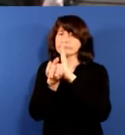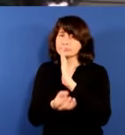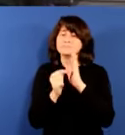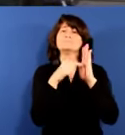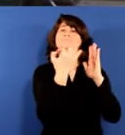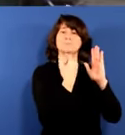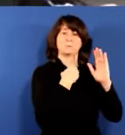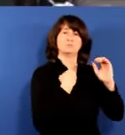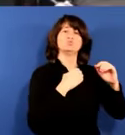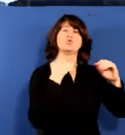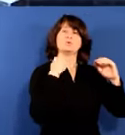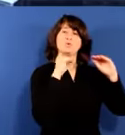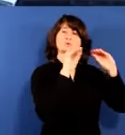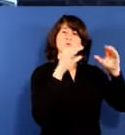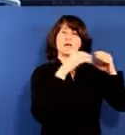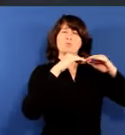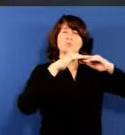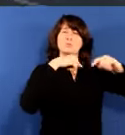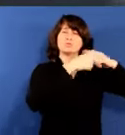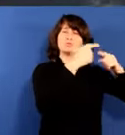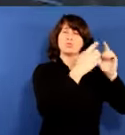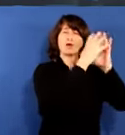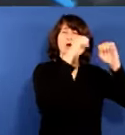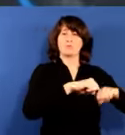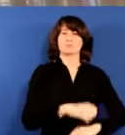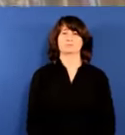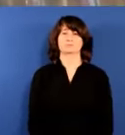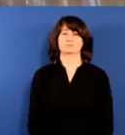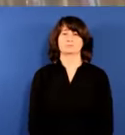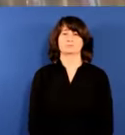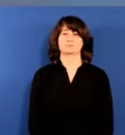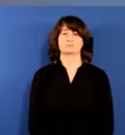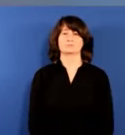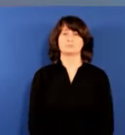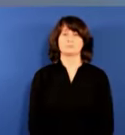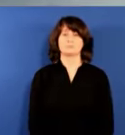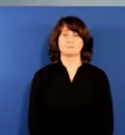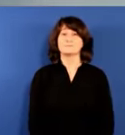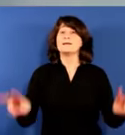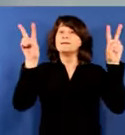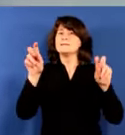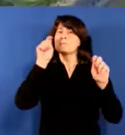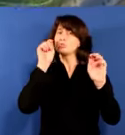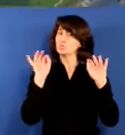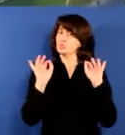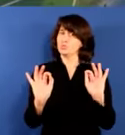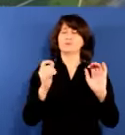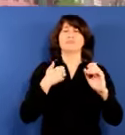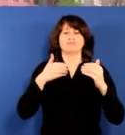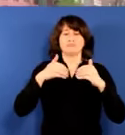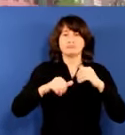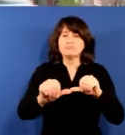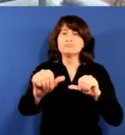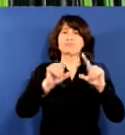Aburtok jakinarazi du Aldundiak 800.000 euro bideratuko dituela enpresa turistikoak sortu, sektorea